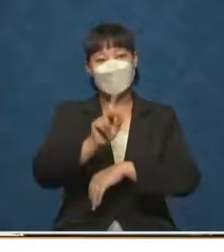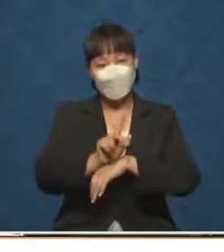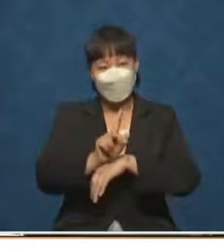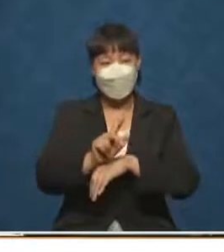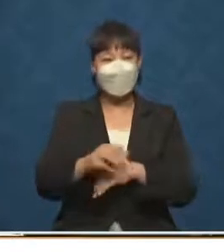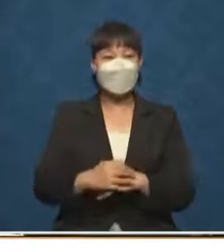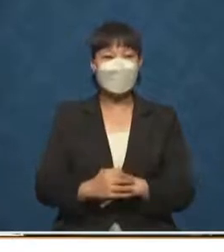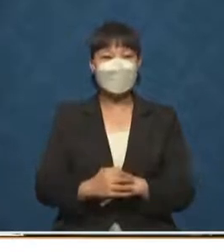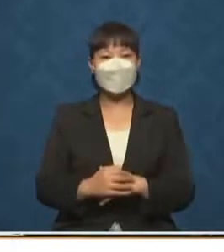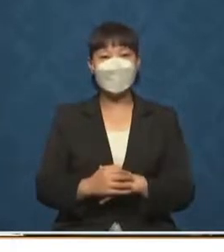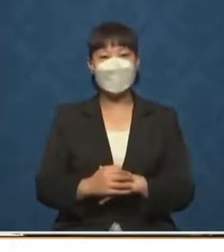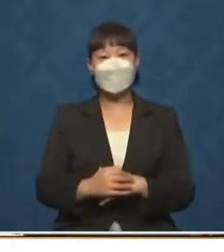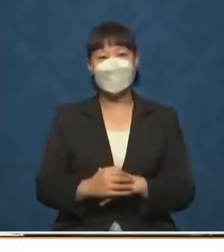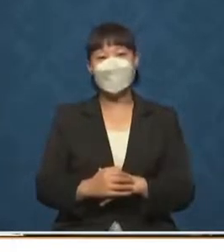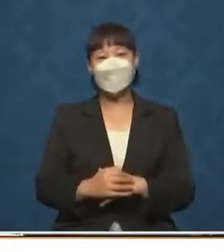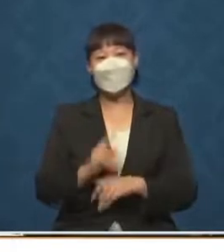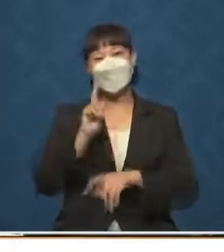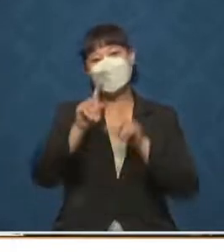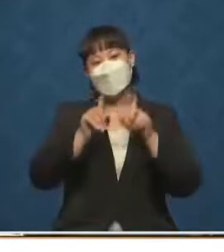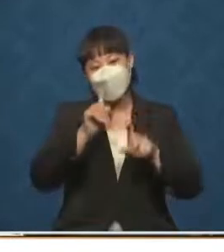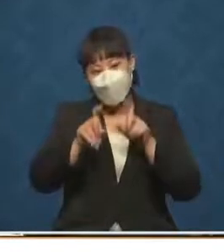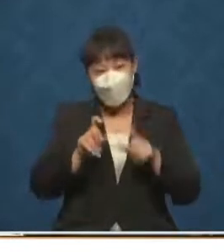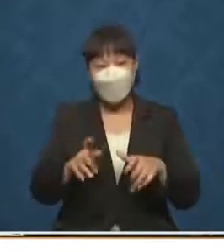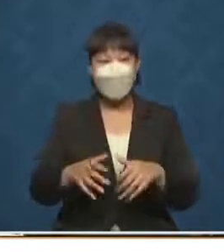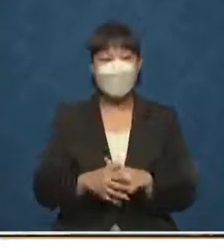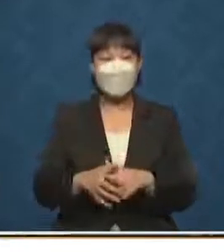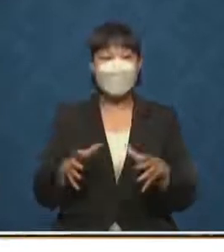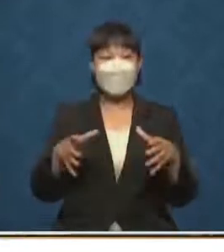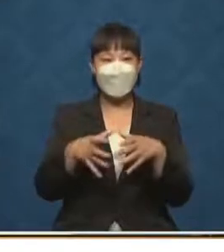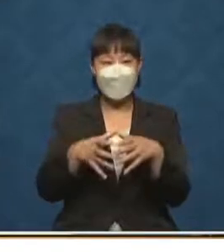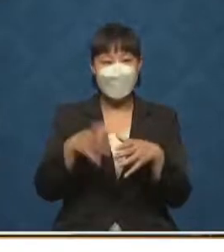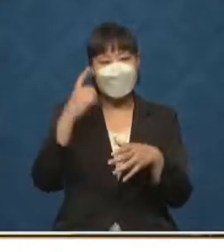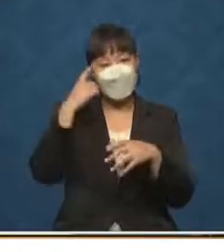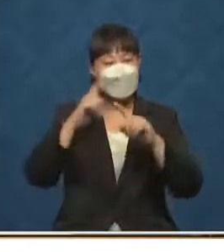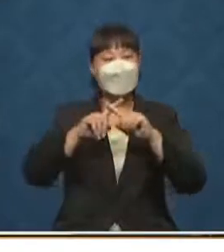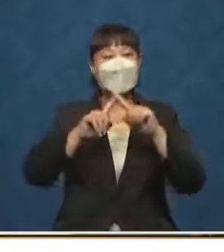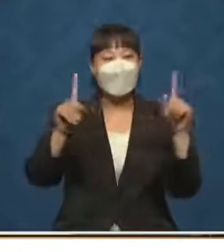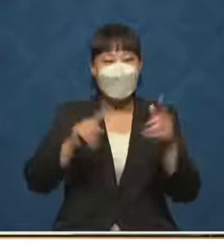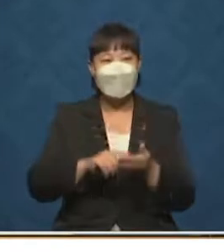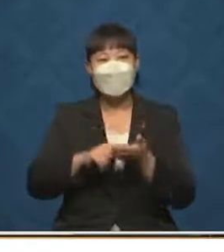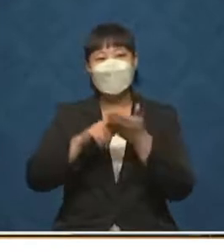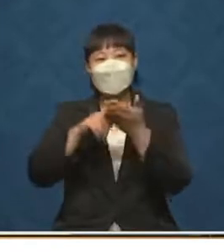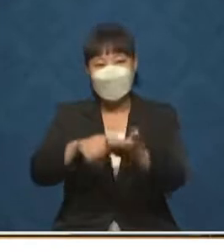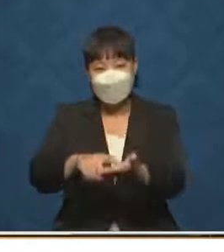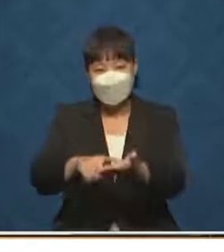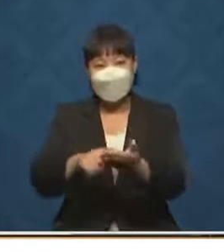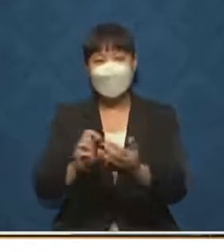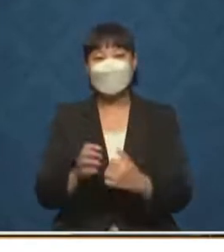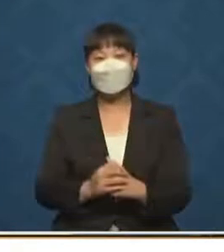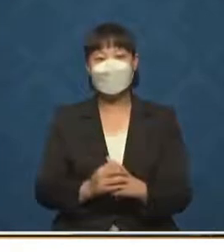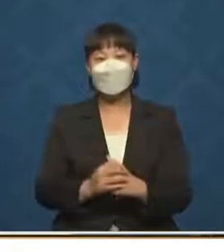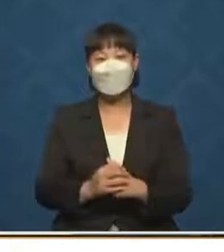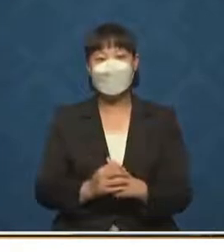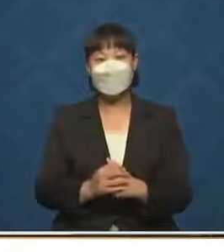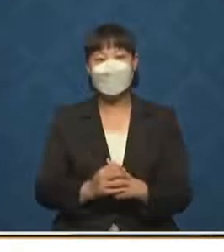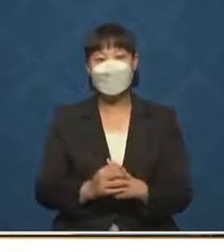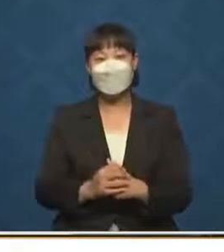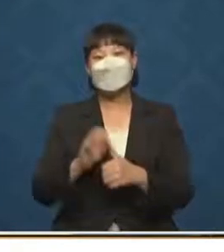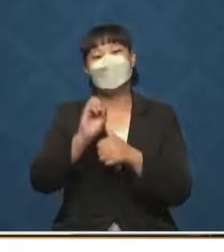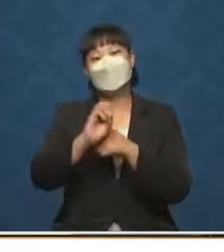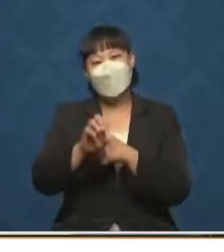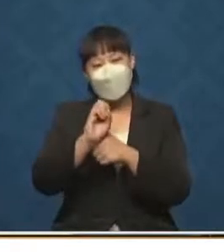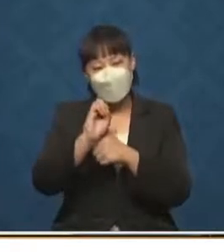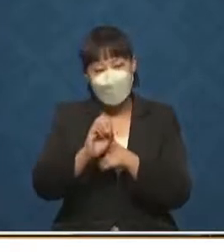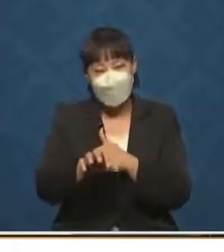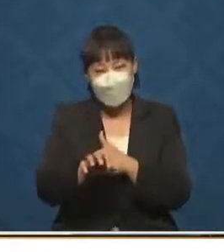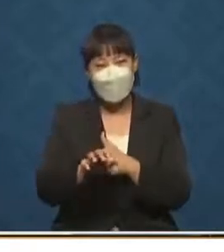ายในยะติที่ักรวมฝ่ายค้าง espereเพื่ที่จะได้ให้ข่อคดเห็น และเส